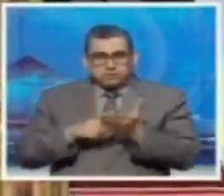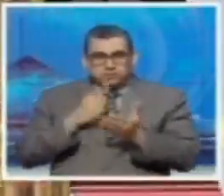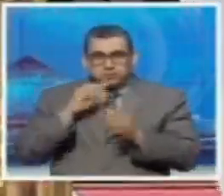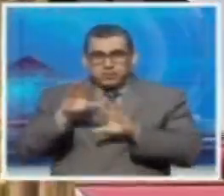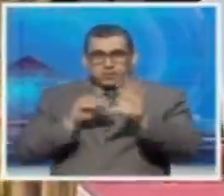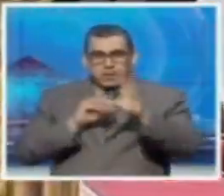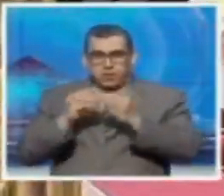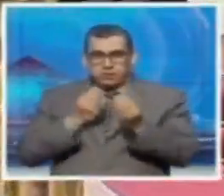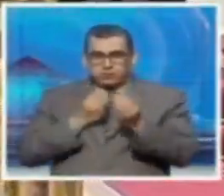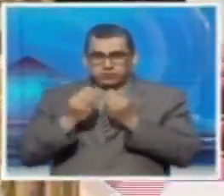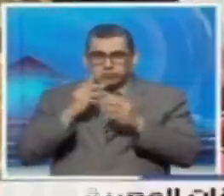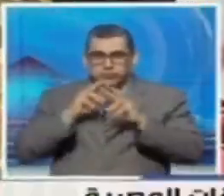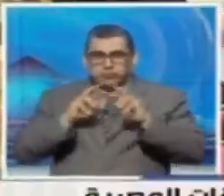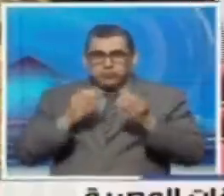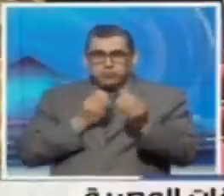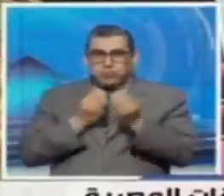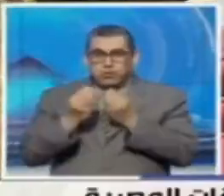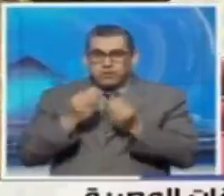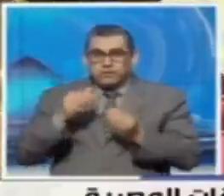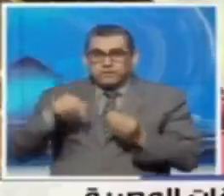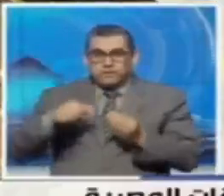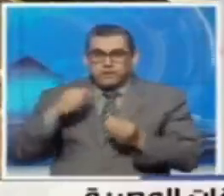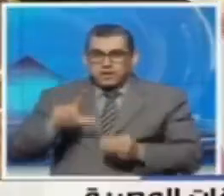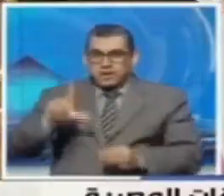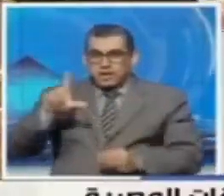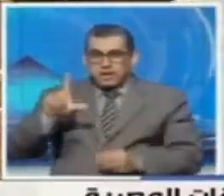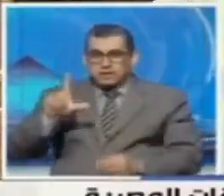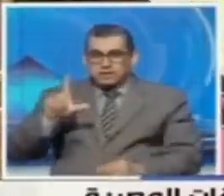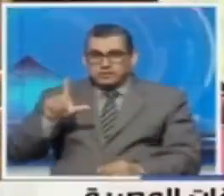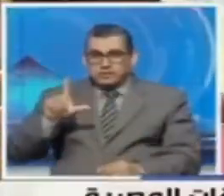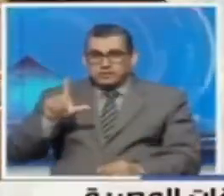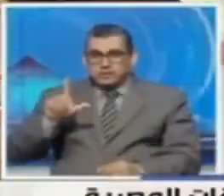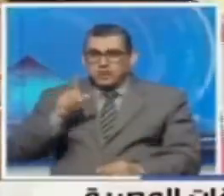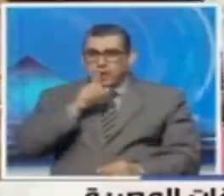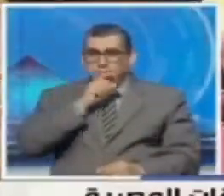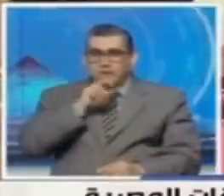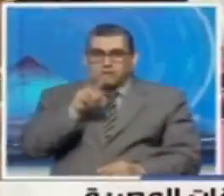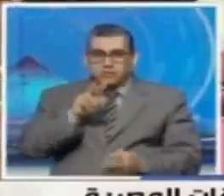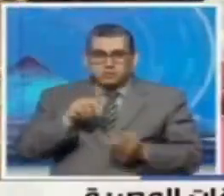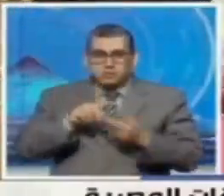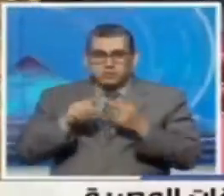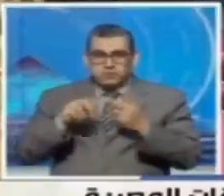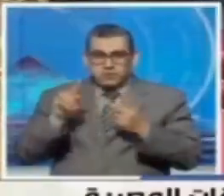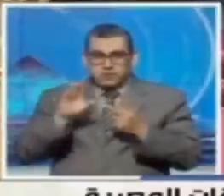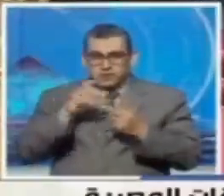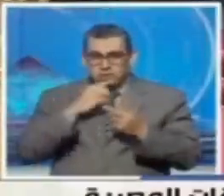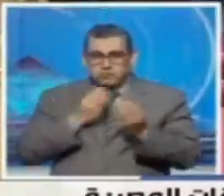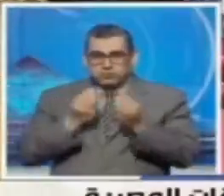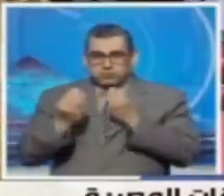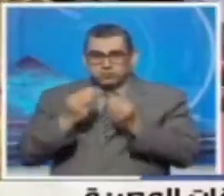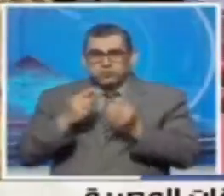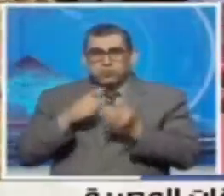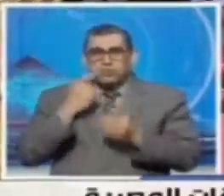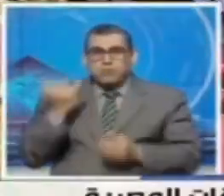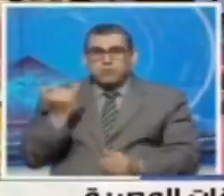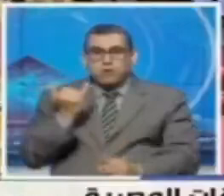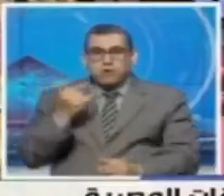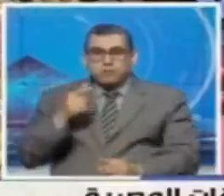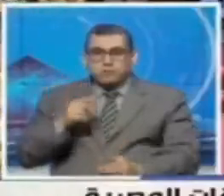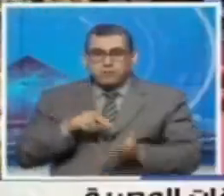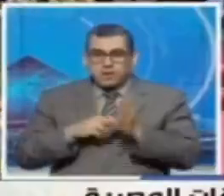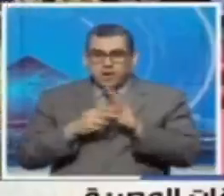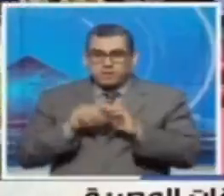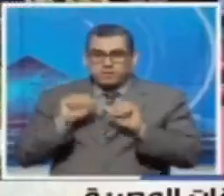تناوله في المباحثات بين أمير قطر والرئيس عبد الفتاح السيسي، خاصة فيما